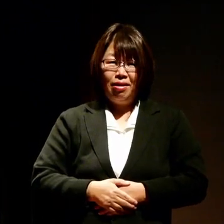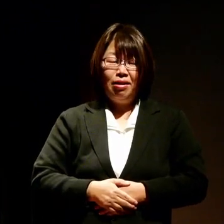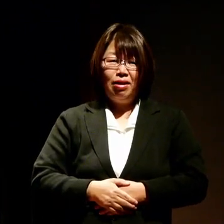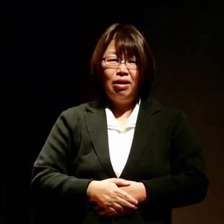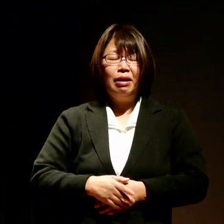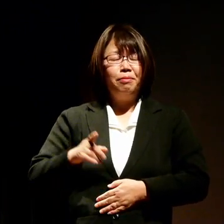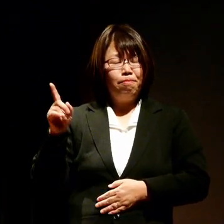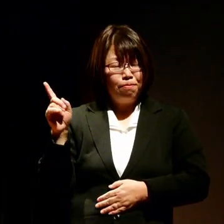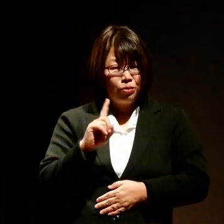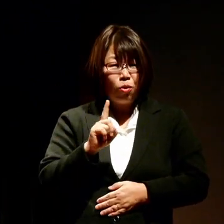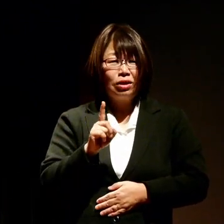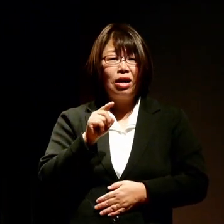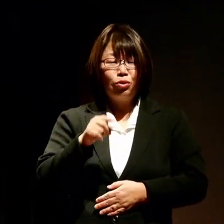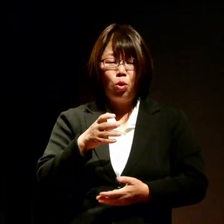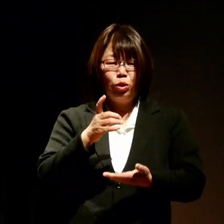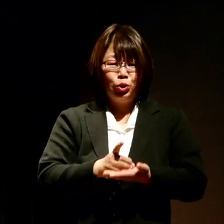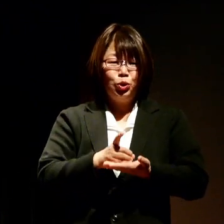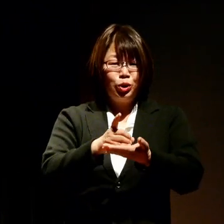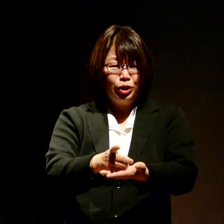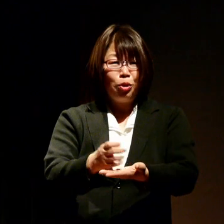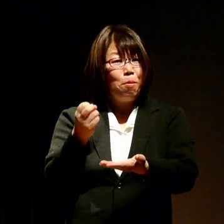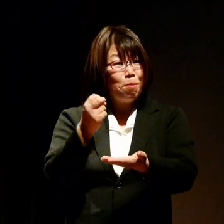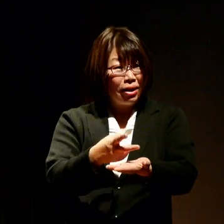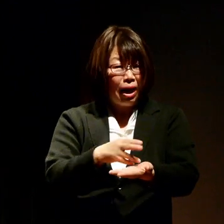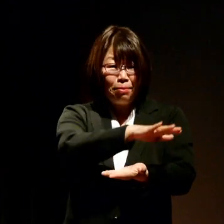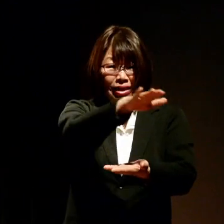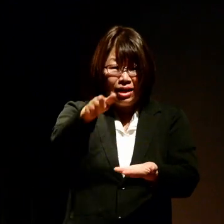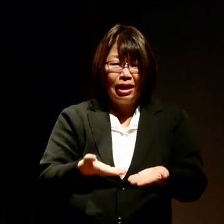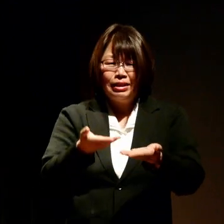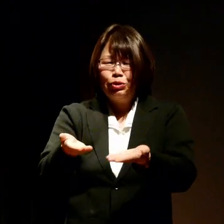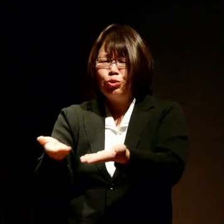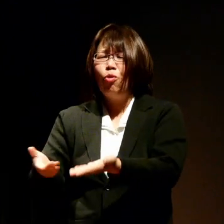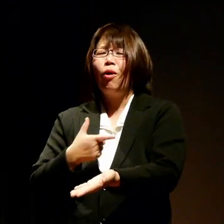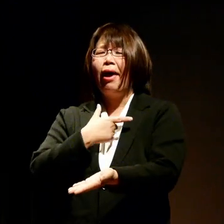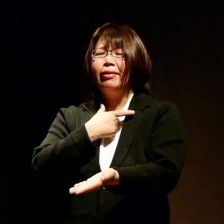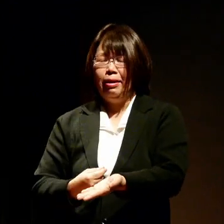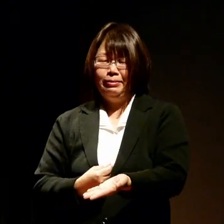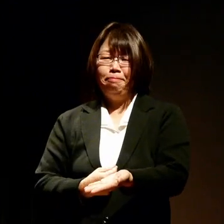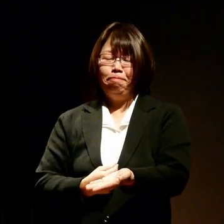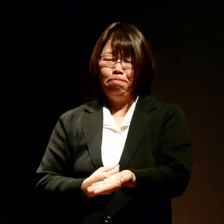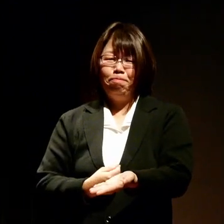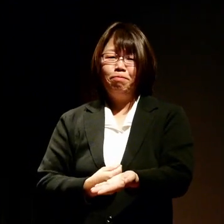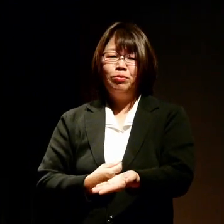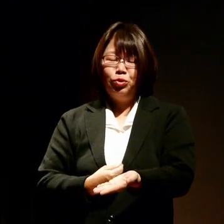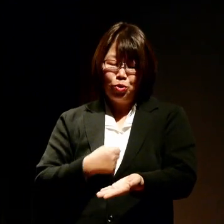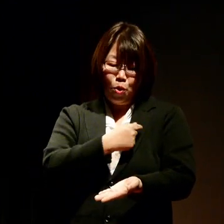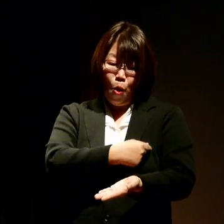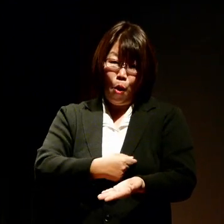どうにかそのスイーツをまたみんなに届けたい、そんな思い